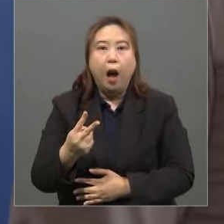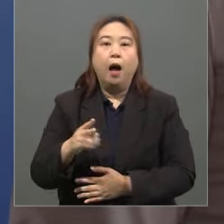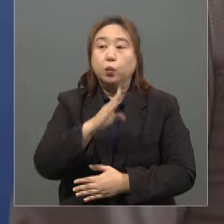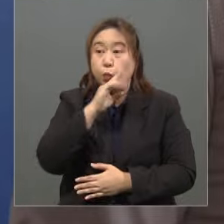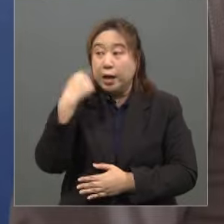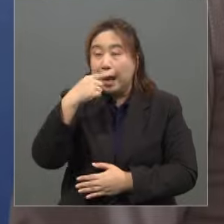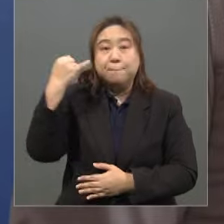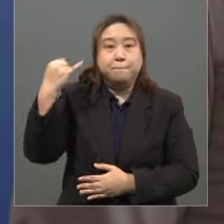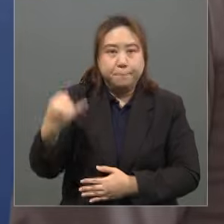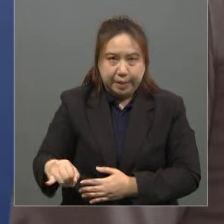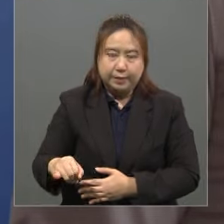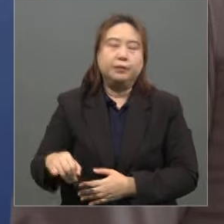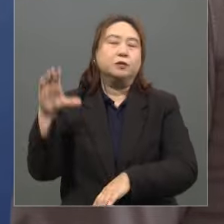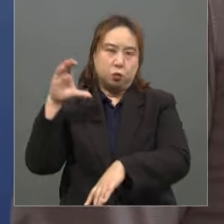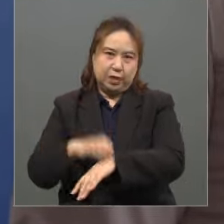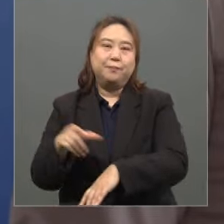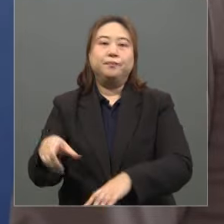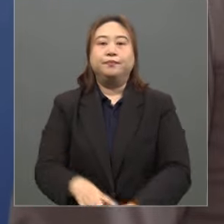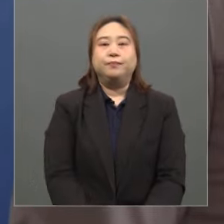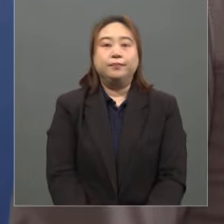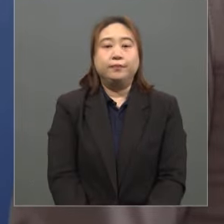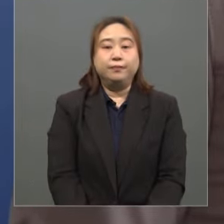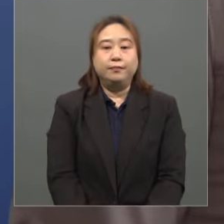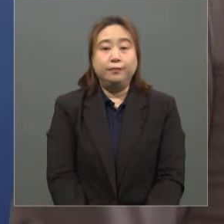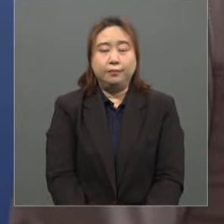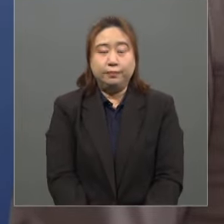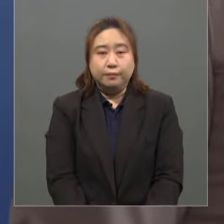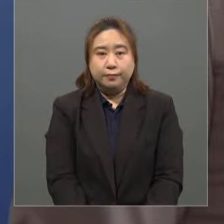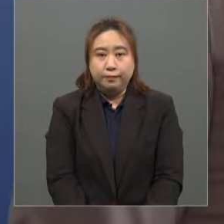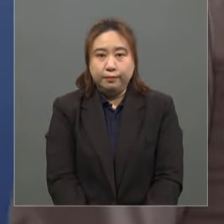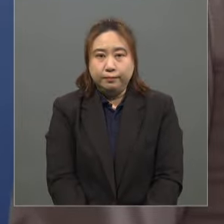เราก็จะดำเนินการตามกฎหมายต่อไปครับ